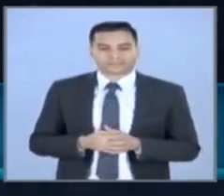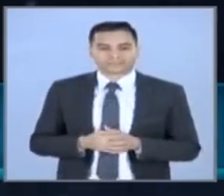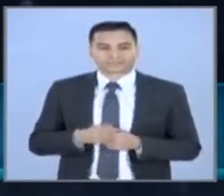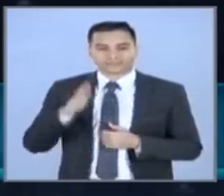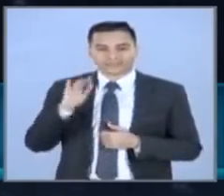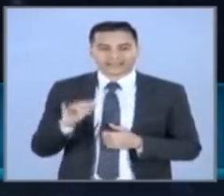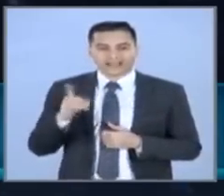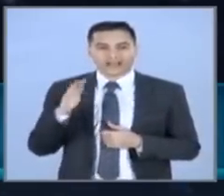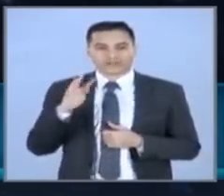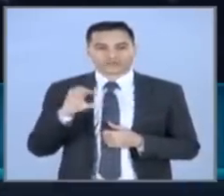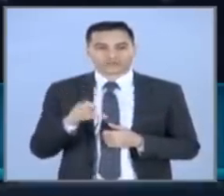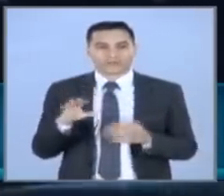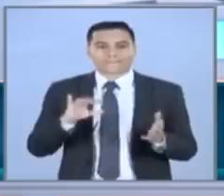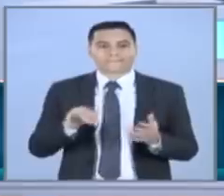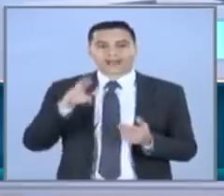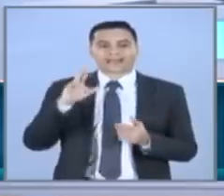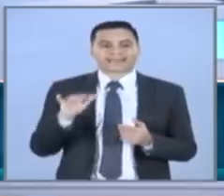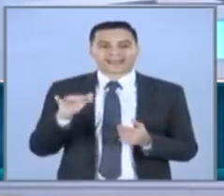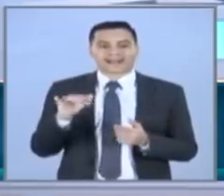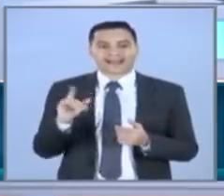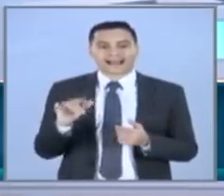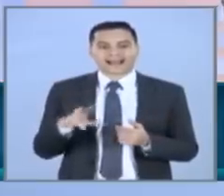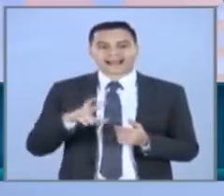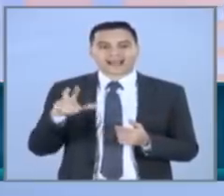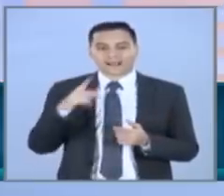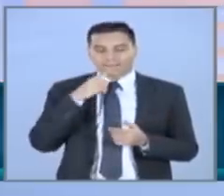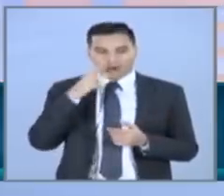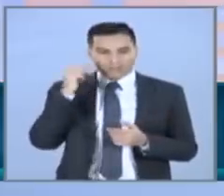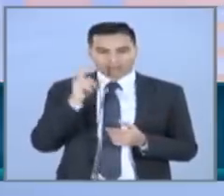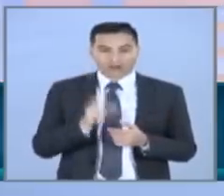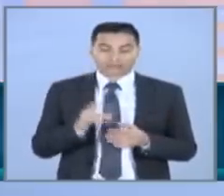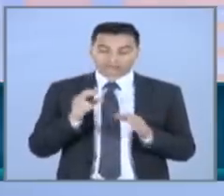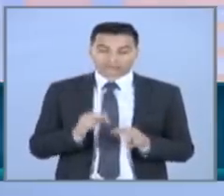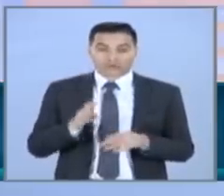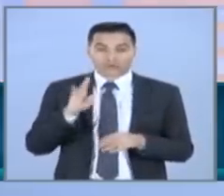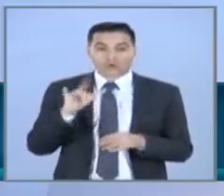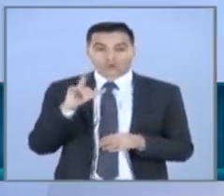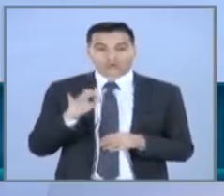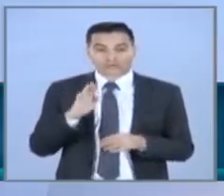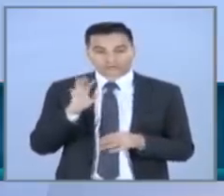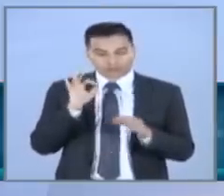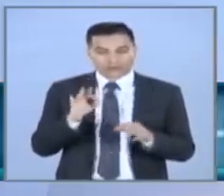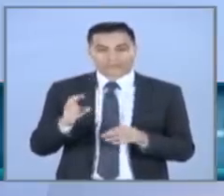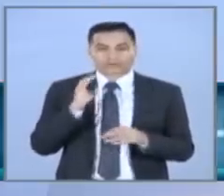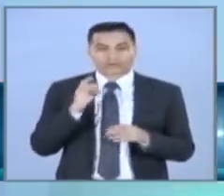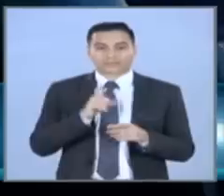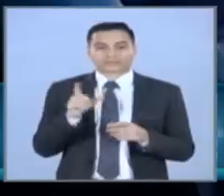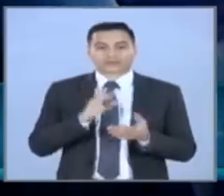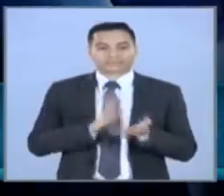سيرجيو ماتاريلا. إيطاليا. كرولوس طبعا إيطاليا. إجابة صحيحة.